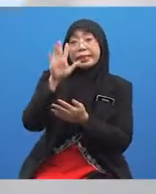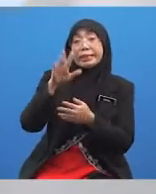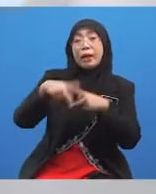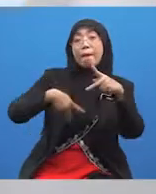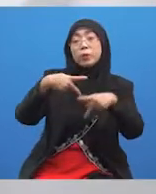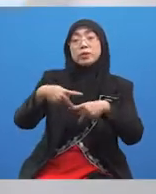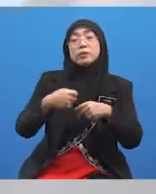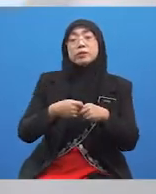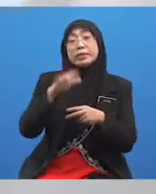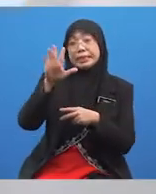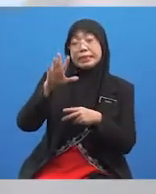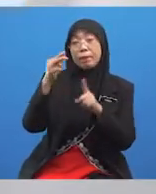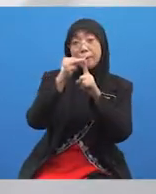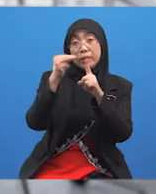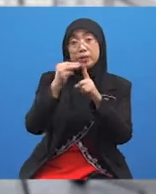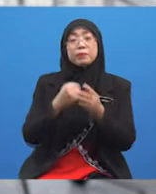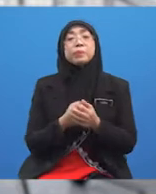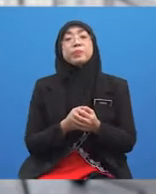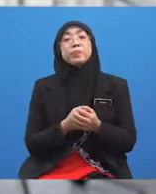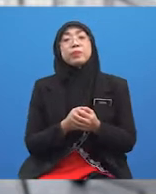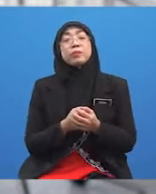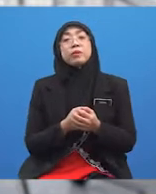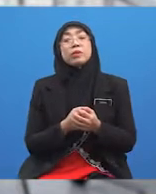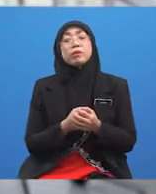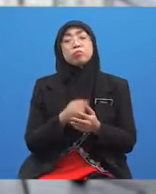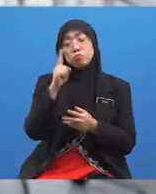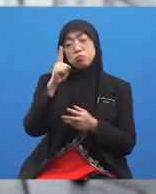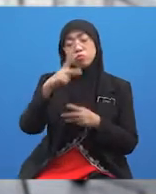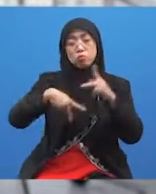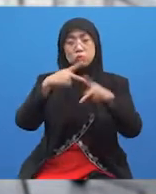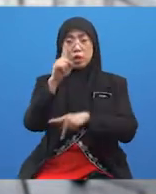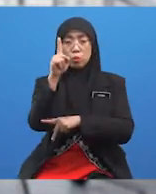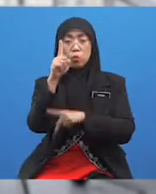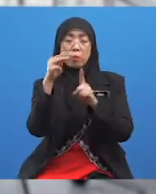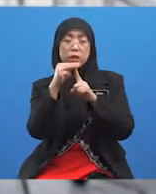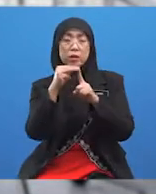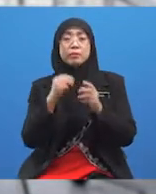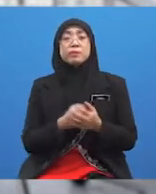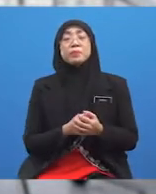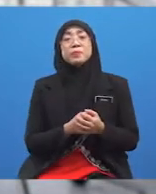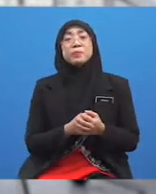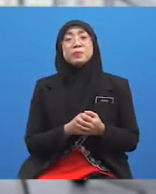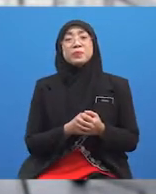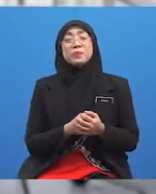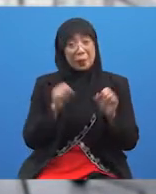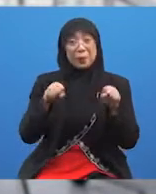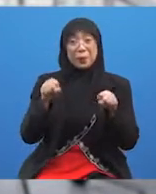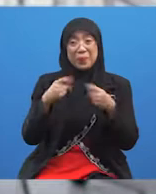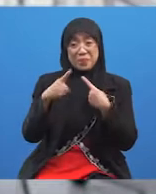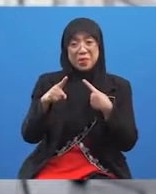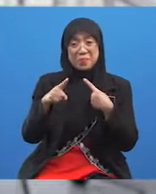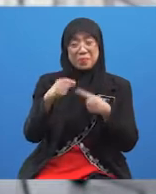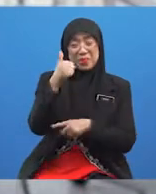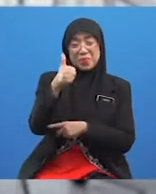diputukkan sebanyak 5 wakah. Ini bermakna 1 proses 1 wakah. Bagus pelajar. Berjaya analisis soalan ini.